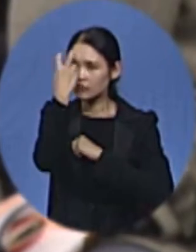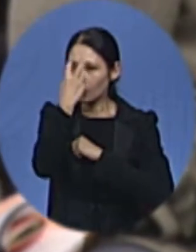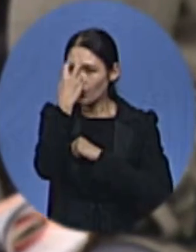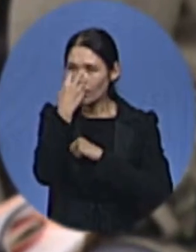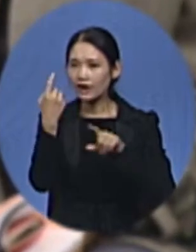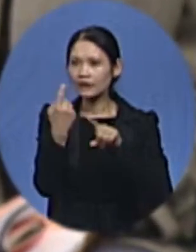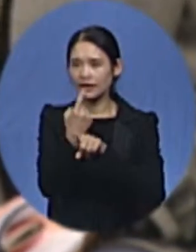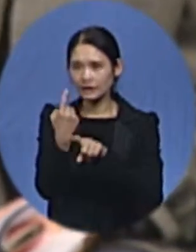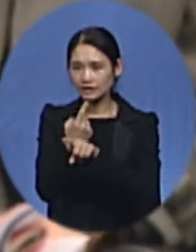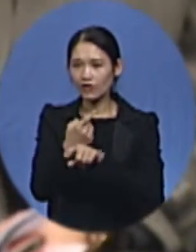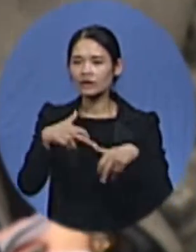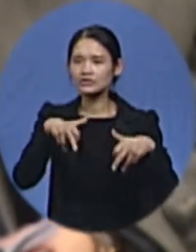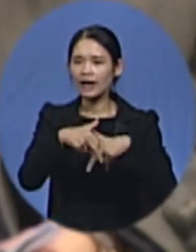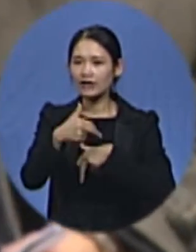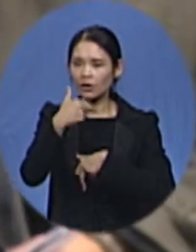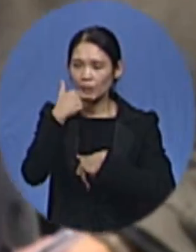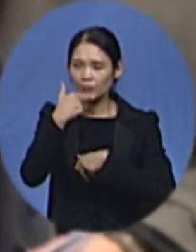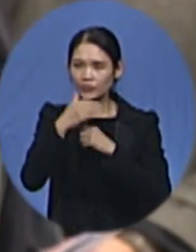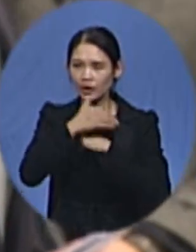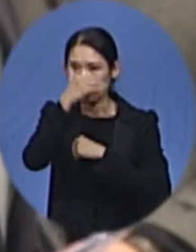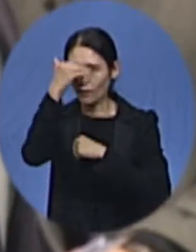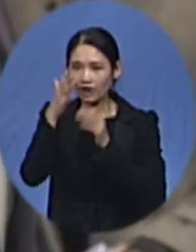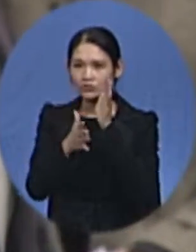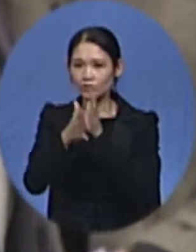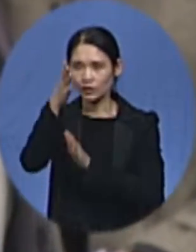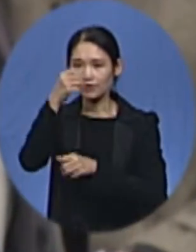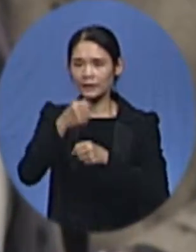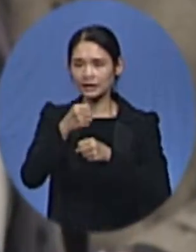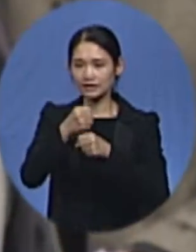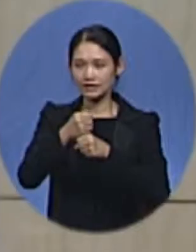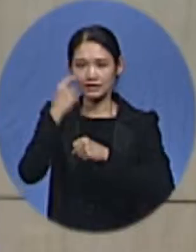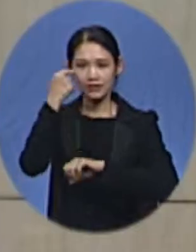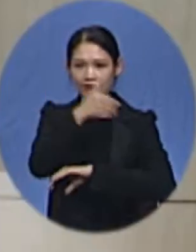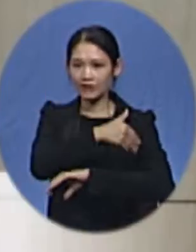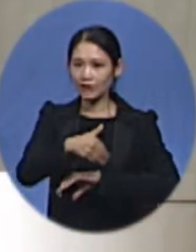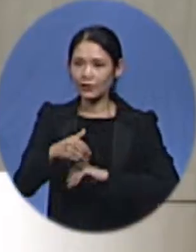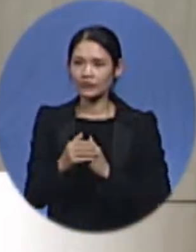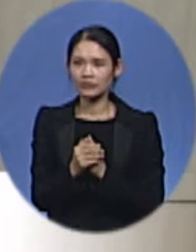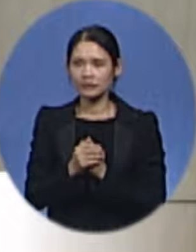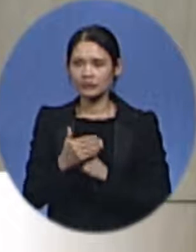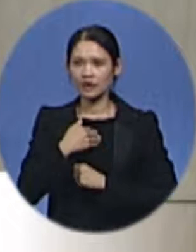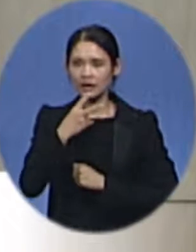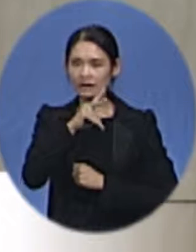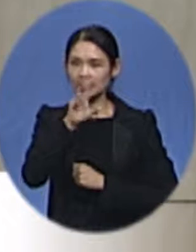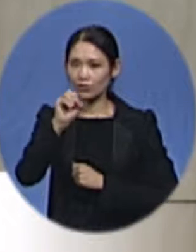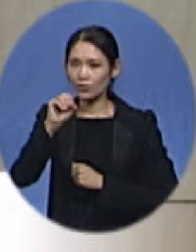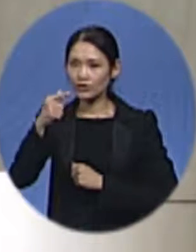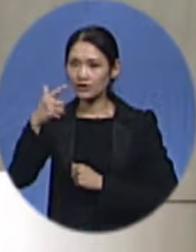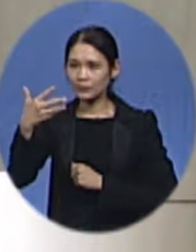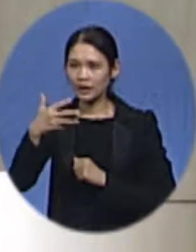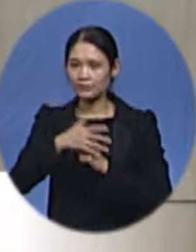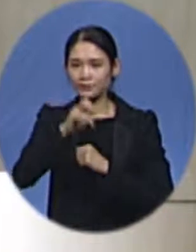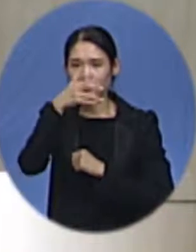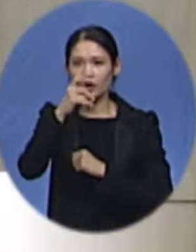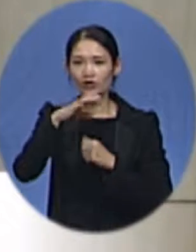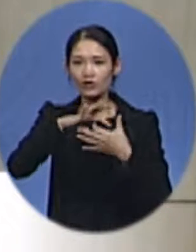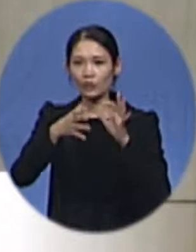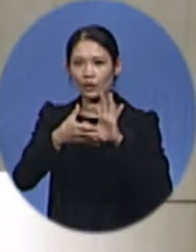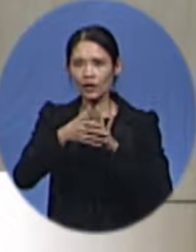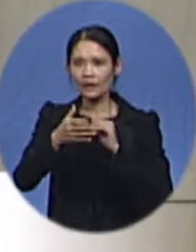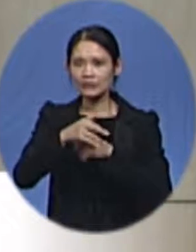개선해 무장의 관광 도시를 창출하겠다는 계획입니다. 저희가 2018 평창 올림픽에서는 배리어